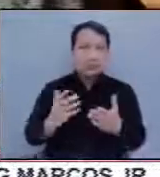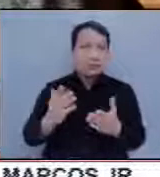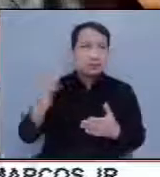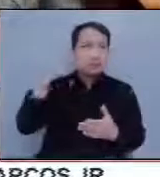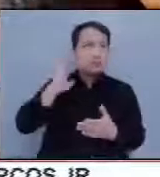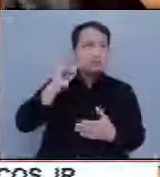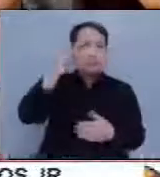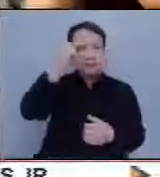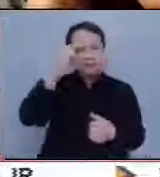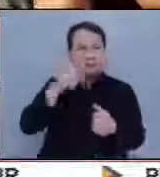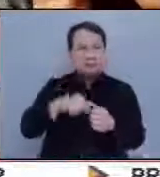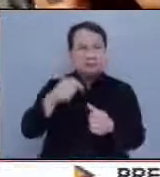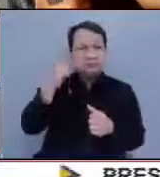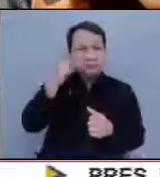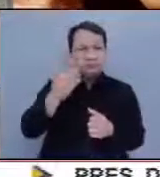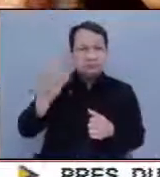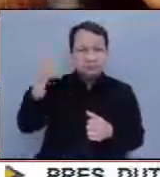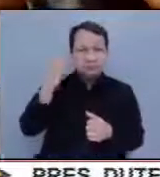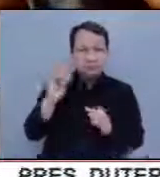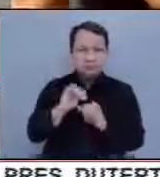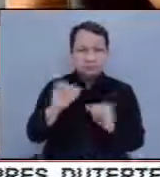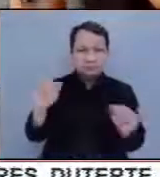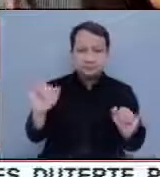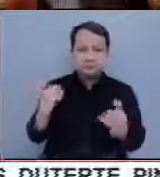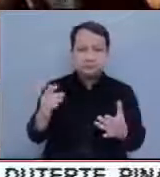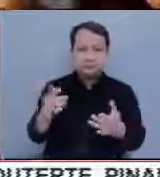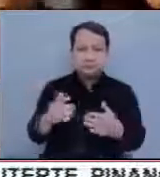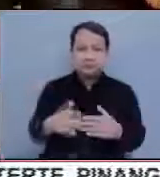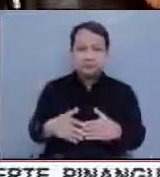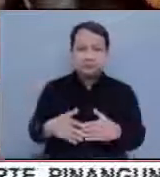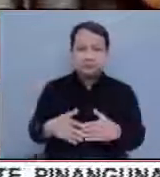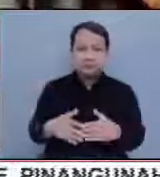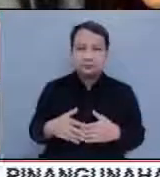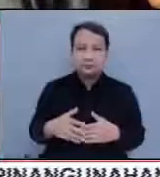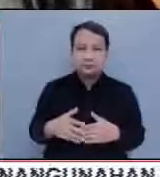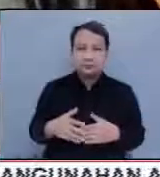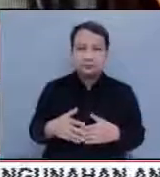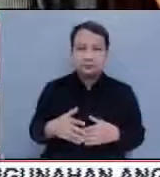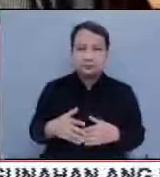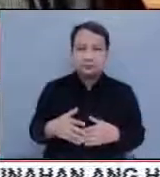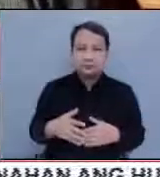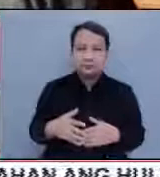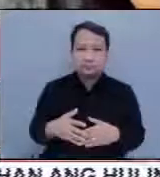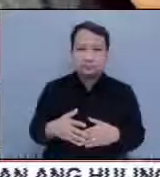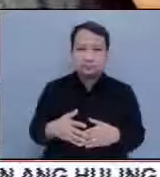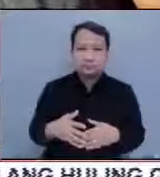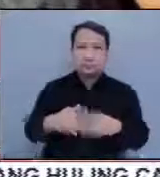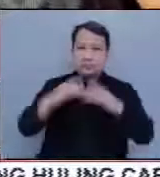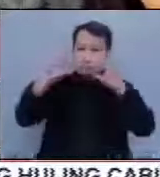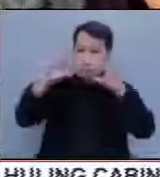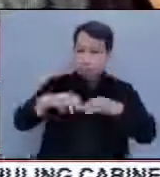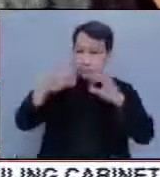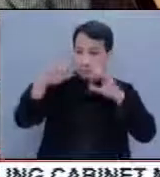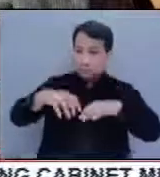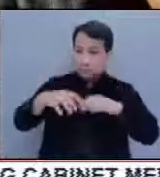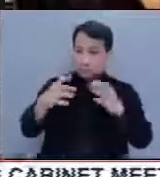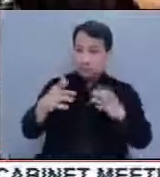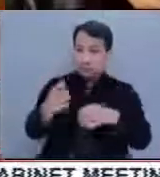na ganito pong umuulan, kasi umuulan po talaga ngayon dito eh sa labas, ay talaga kong kami basa